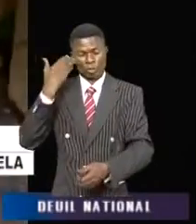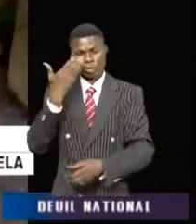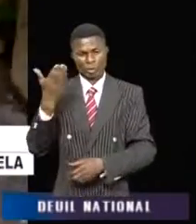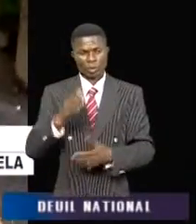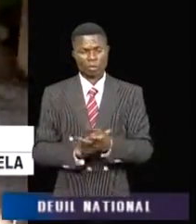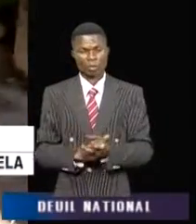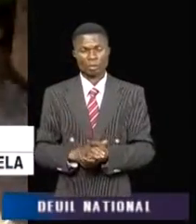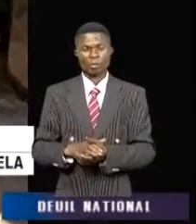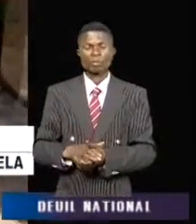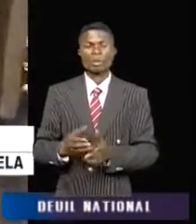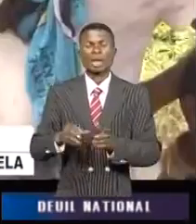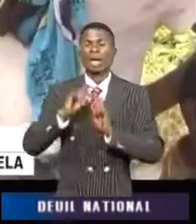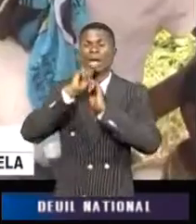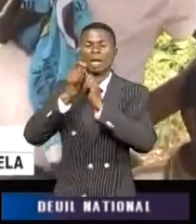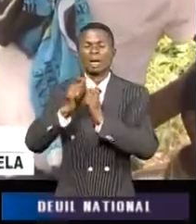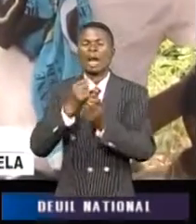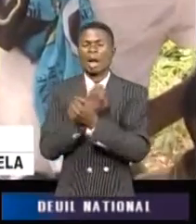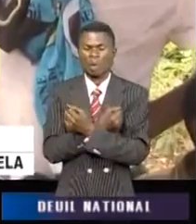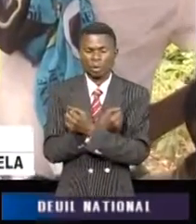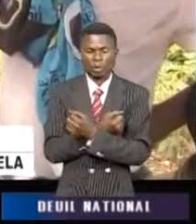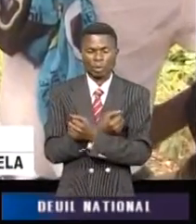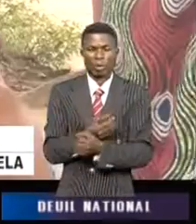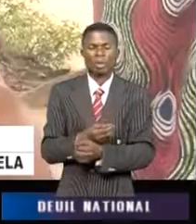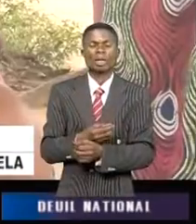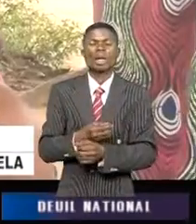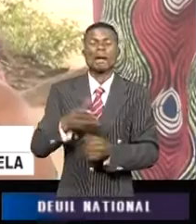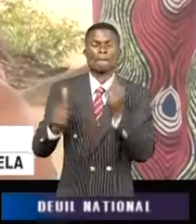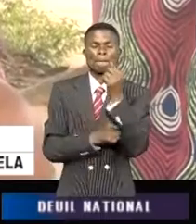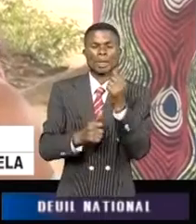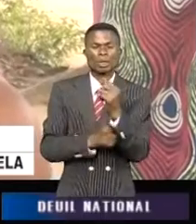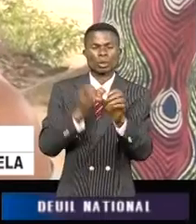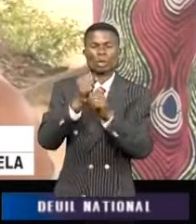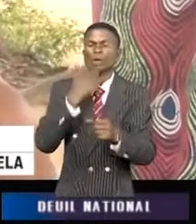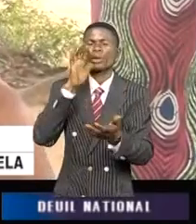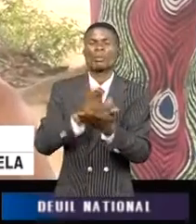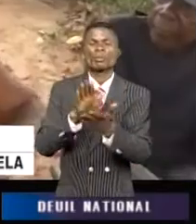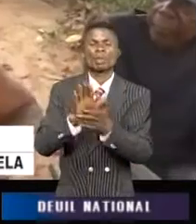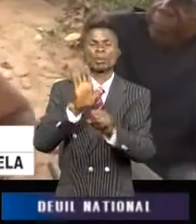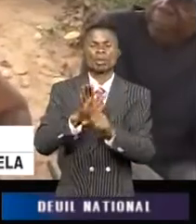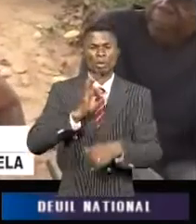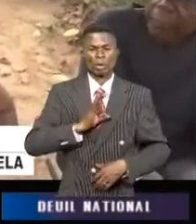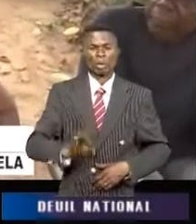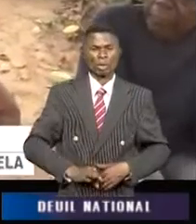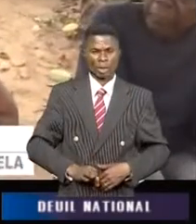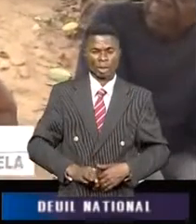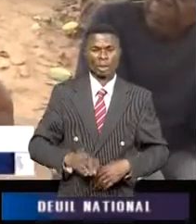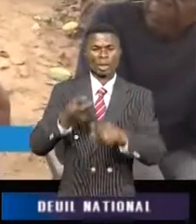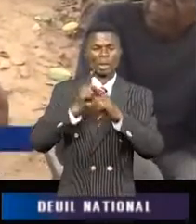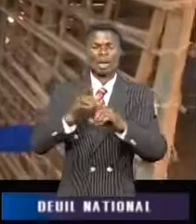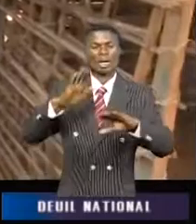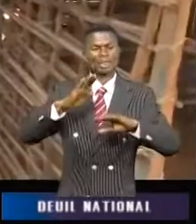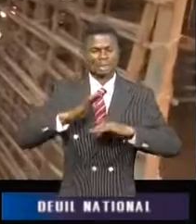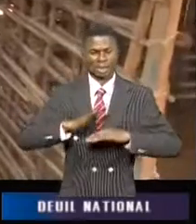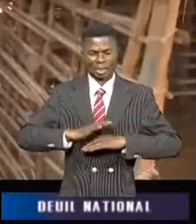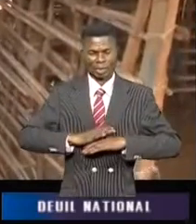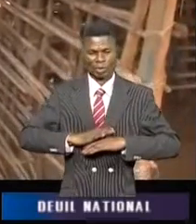Ces actes de générosité ont explosé auprès des bénéficiaires qui ont remercié le chef de l'État, car cela vient de soulager tant soit